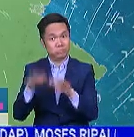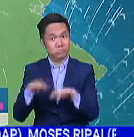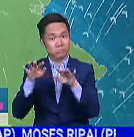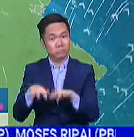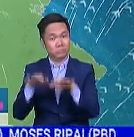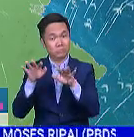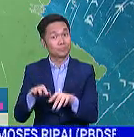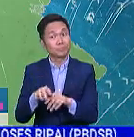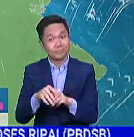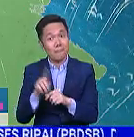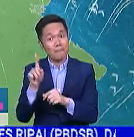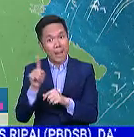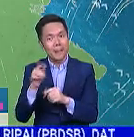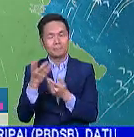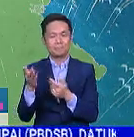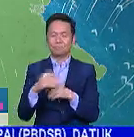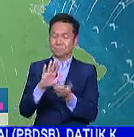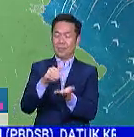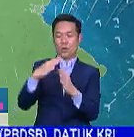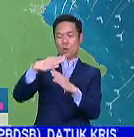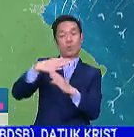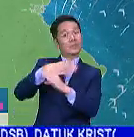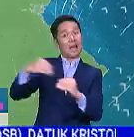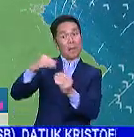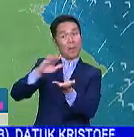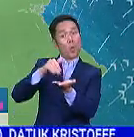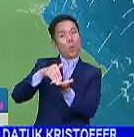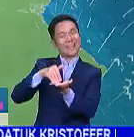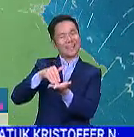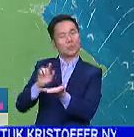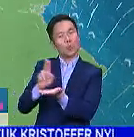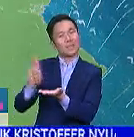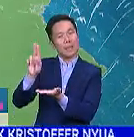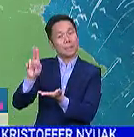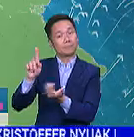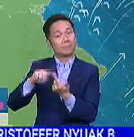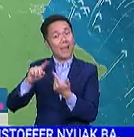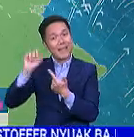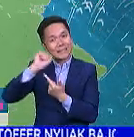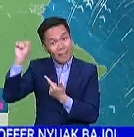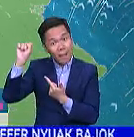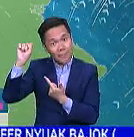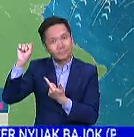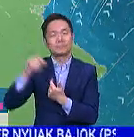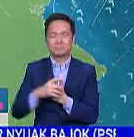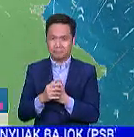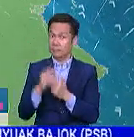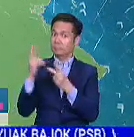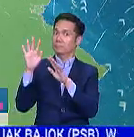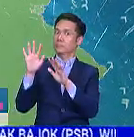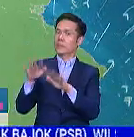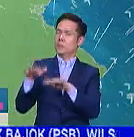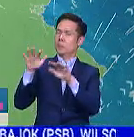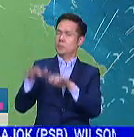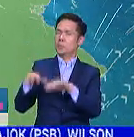sedikit melibatkan bahagian Tengah dan juga Utara Negeri Sarawak manakala untuk negeri Sabah pula keadaan cuaca